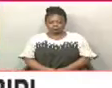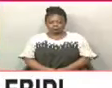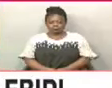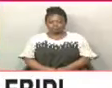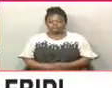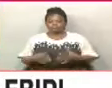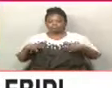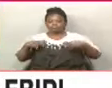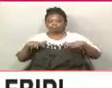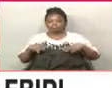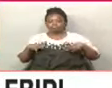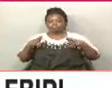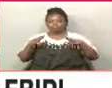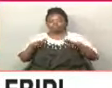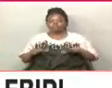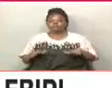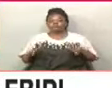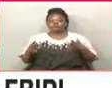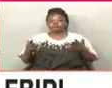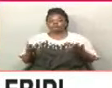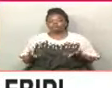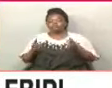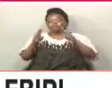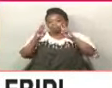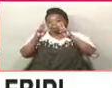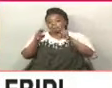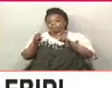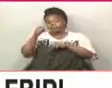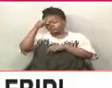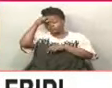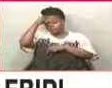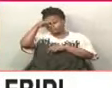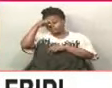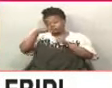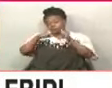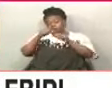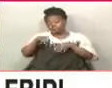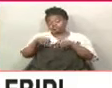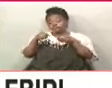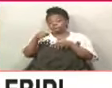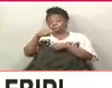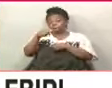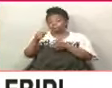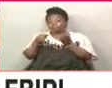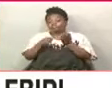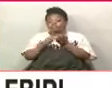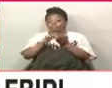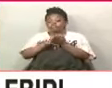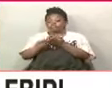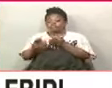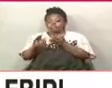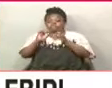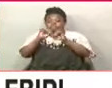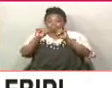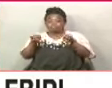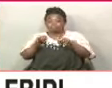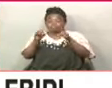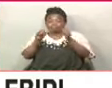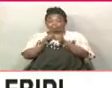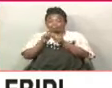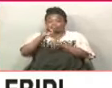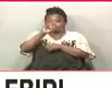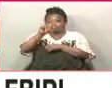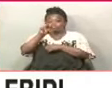Kulika iyo mkumula moko ate mkanyumero kafe komu kenkufu katukutu sako bulidwa kuna wano Agataliikonfuufu